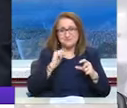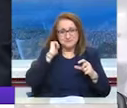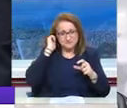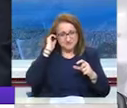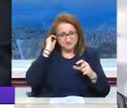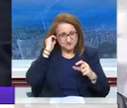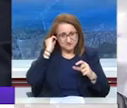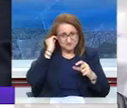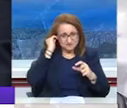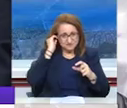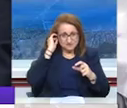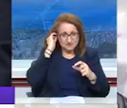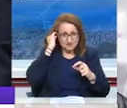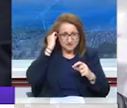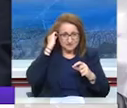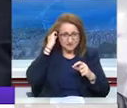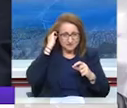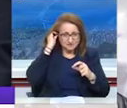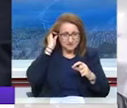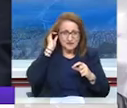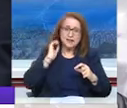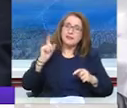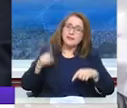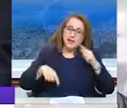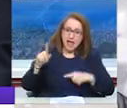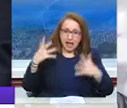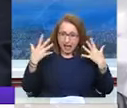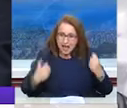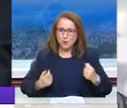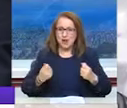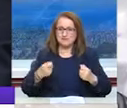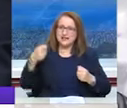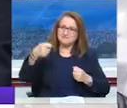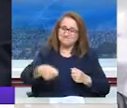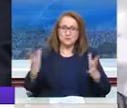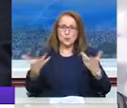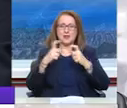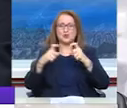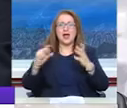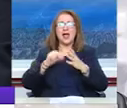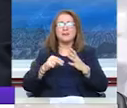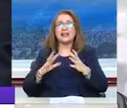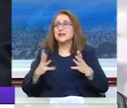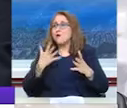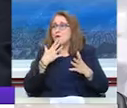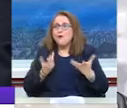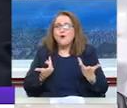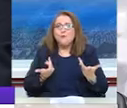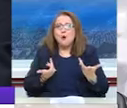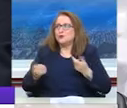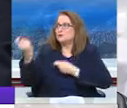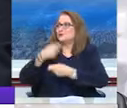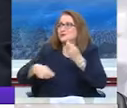μας συναρκές μας συνήθειες όσο περισσότερο μπορούμε σε αυτή την κρίση, γιατί αυτό, αν